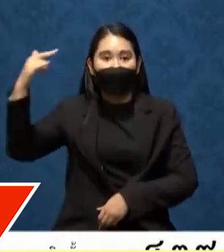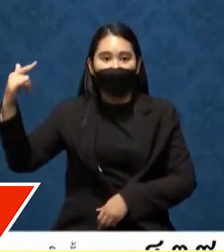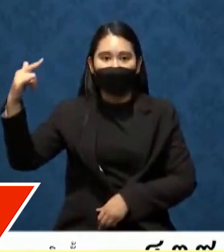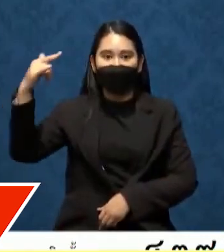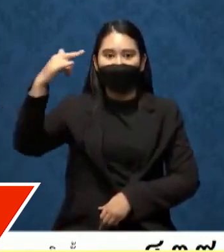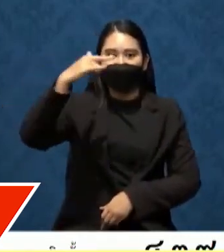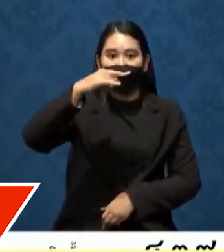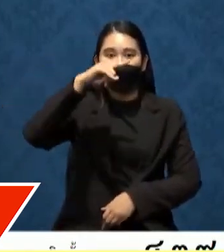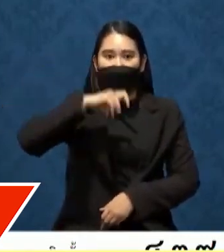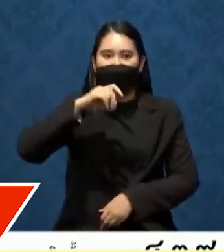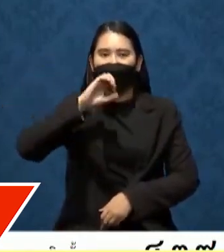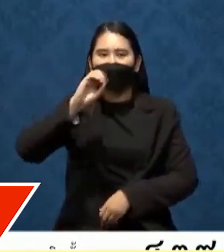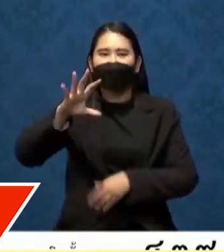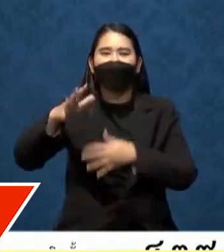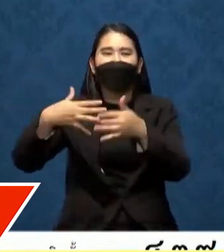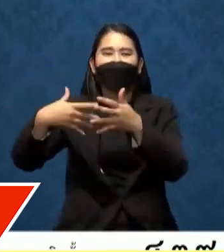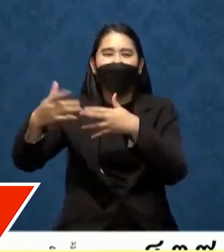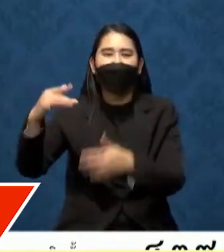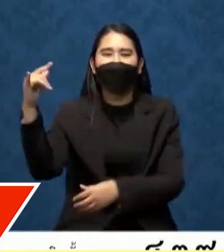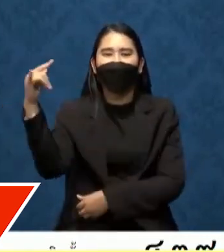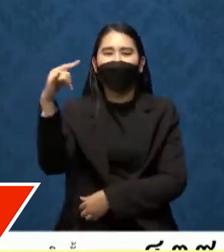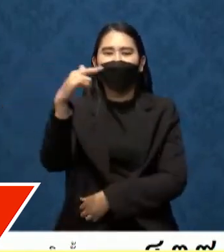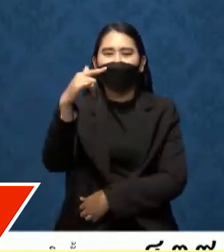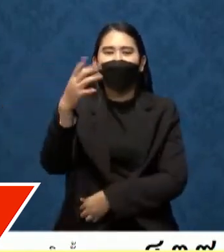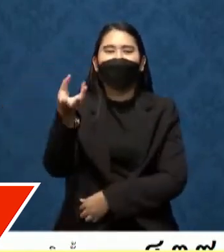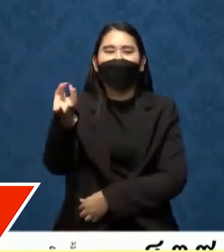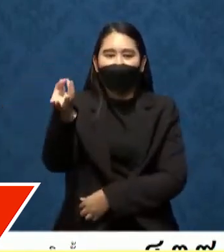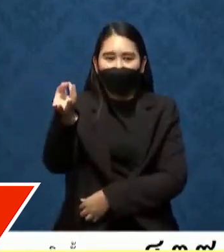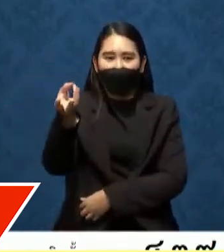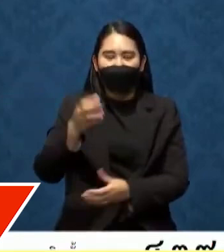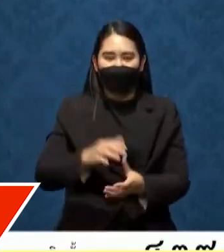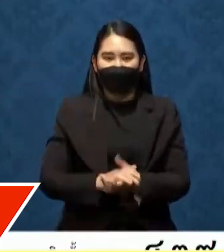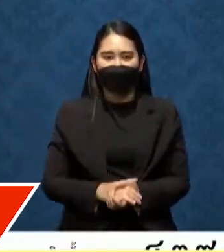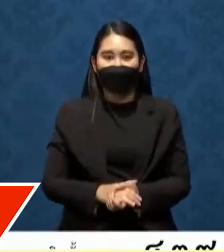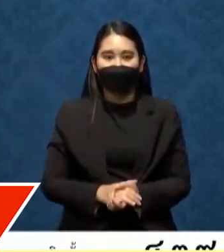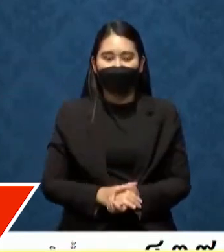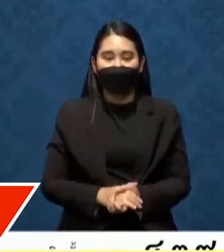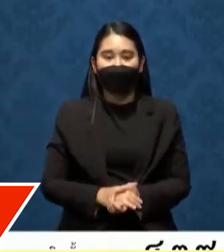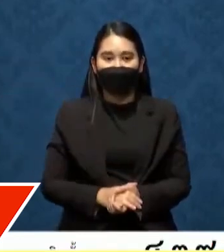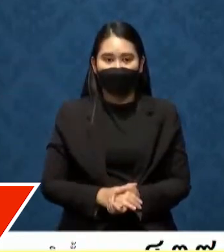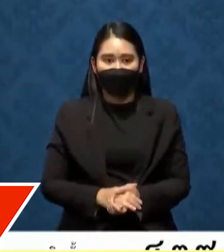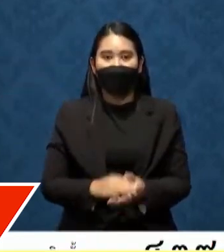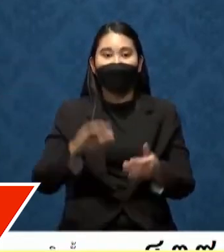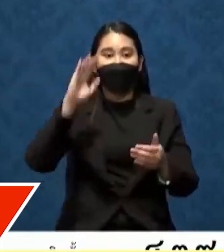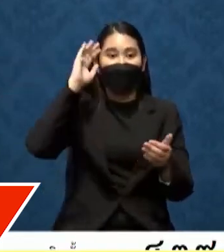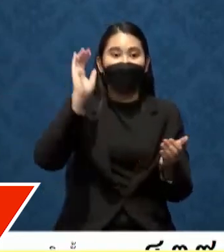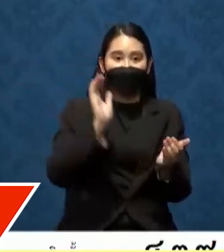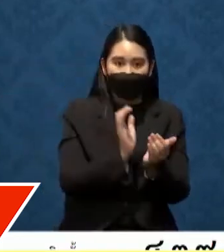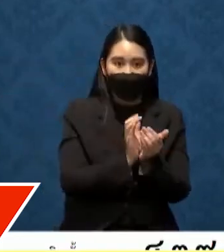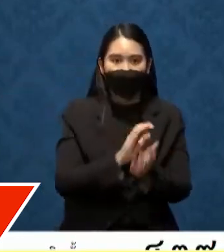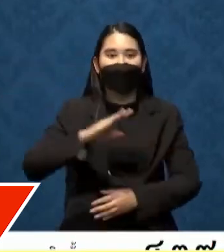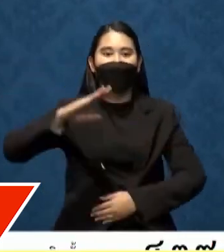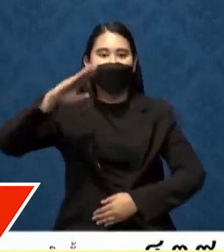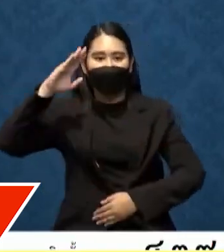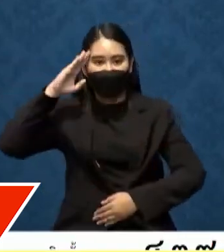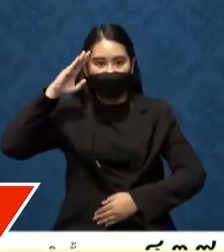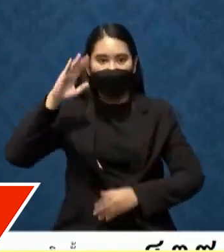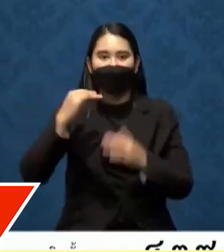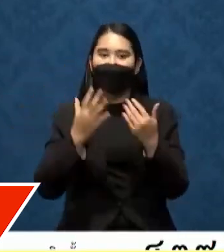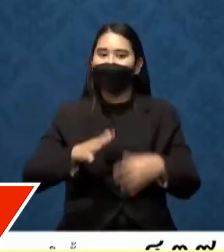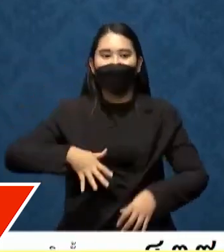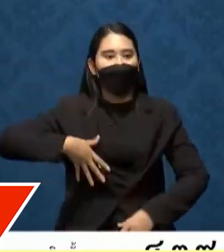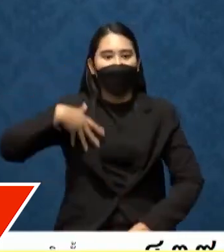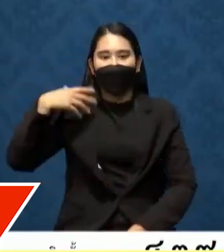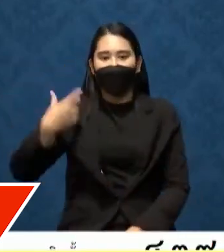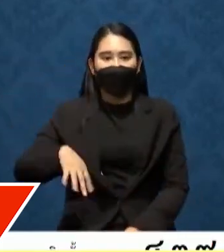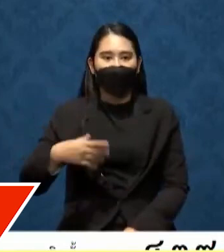ก็บอกไม่เป็นไรครับมันแค่บินเข้ามาในสวนหลังบ้านสวนหน้าบ้านเราเพราะนั้นตำรวจก็ดีทหารก็ดีตอนนี้เละเทะไปหมด